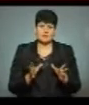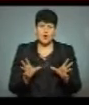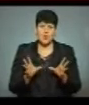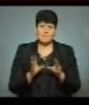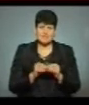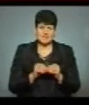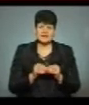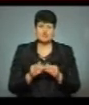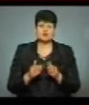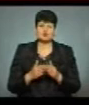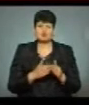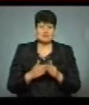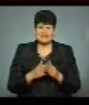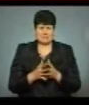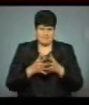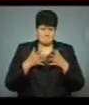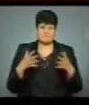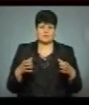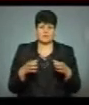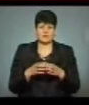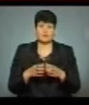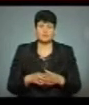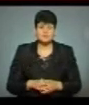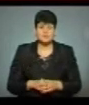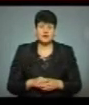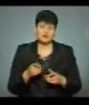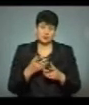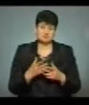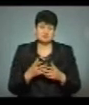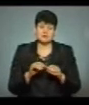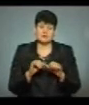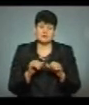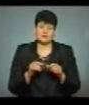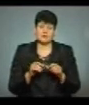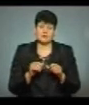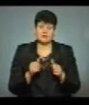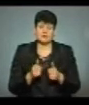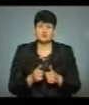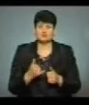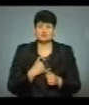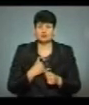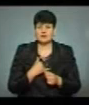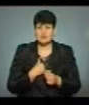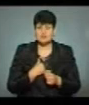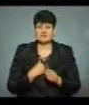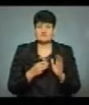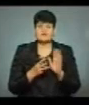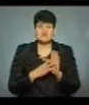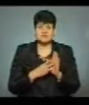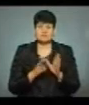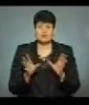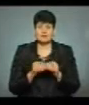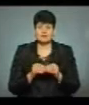об'єднання із сусідніми більшими об'єднаними громадами. Таким чином ми вийшли на формат, що у нас 8